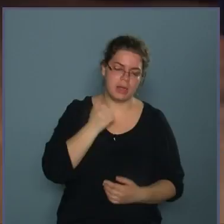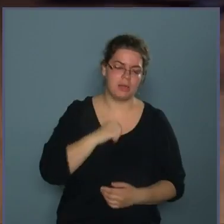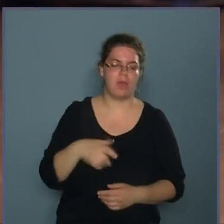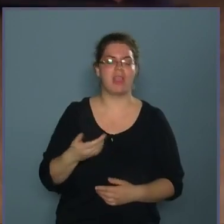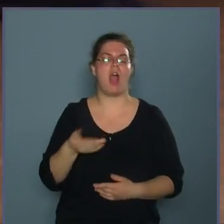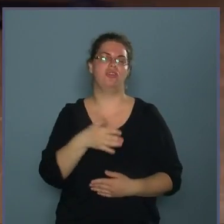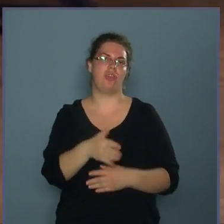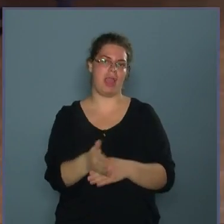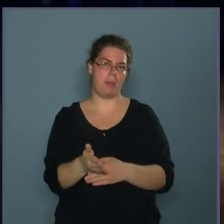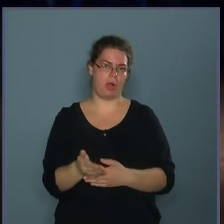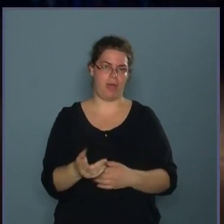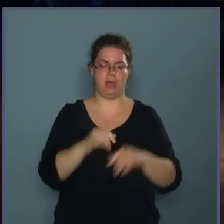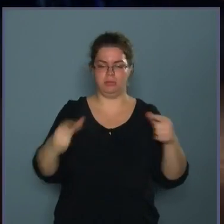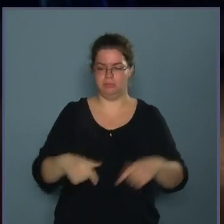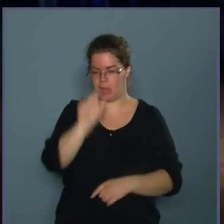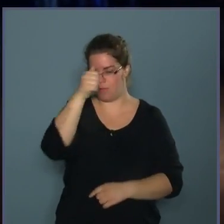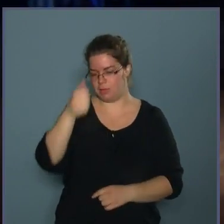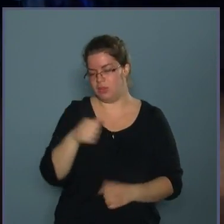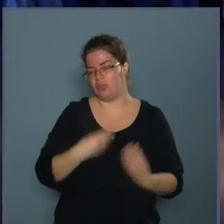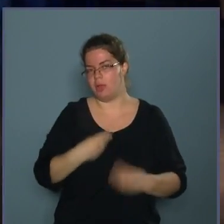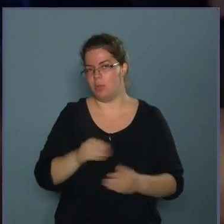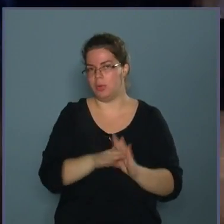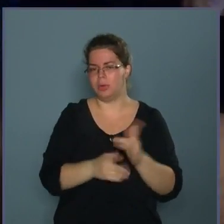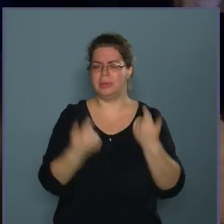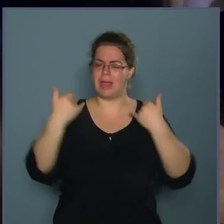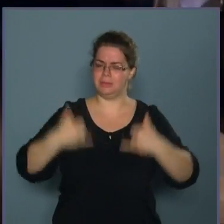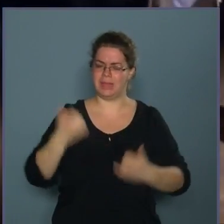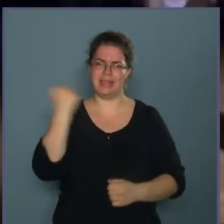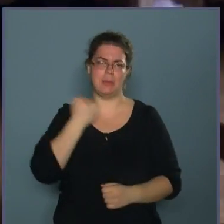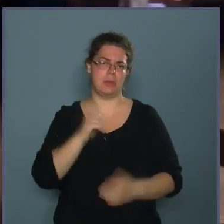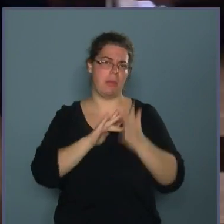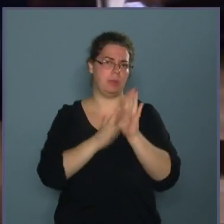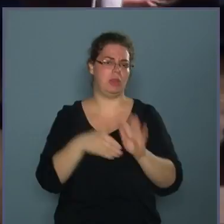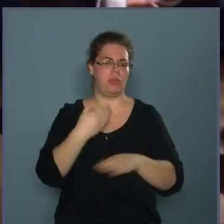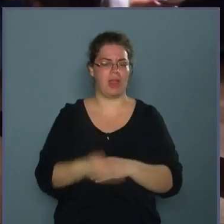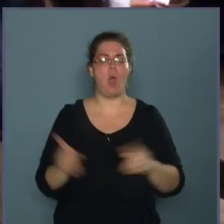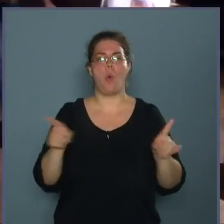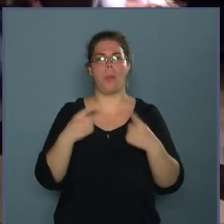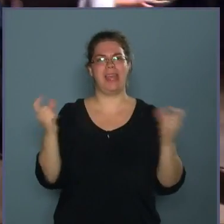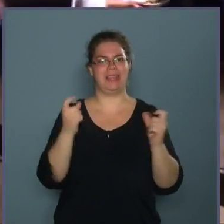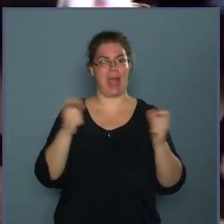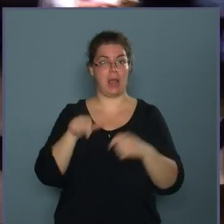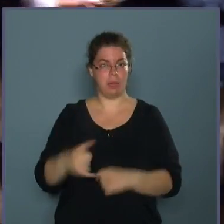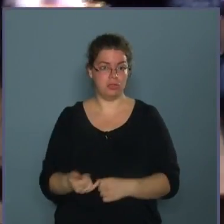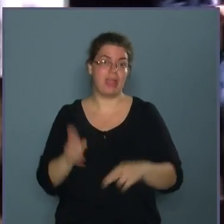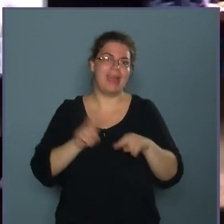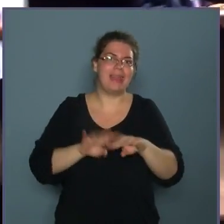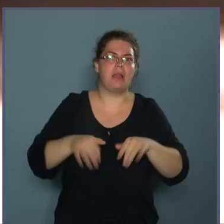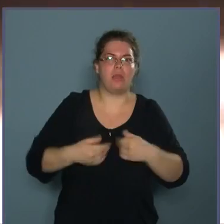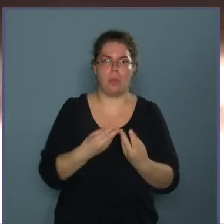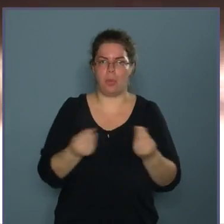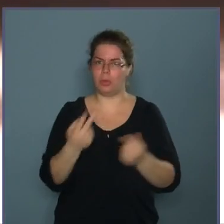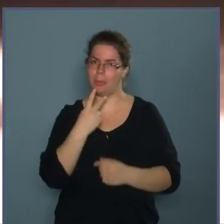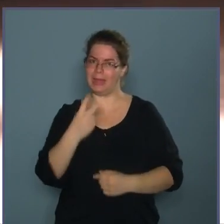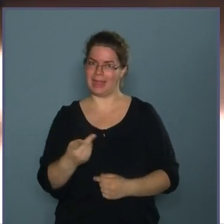fedőnevet viselő programokból. De ezek mellett még az idén decemberben bemutatásra kerülő Operett Gálába is rendhagyó módon